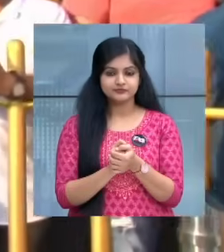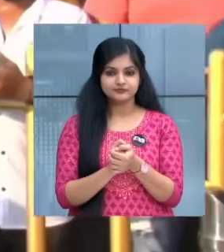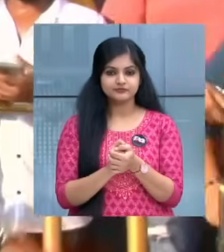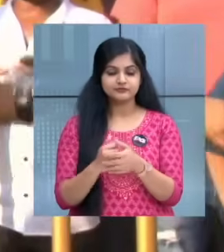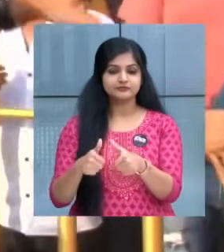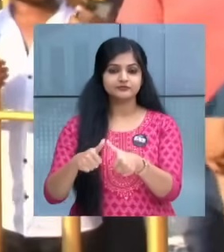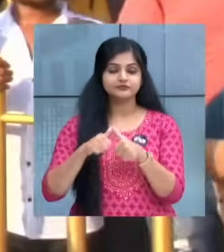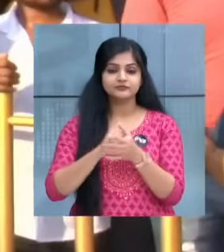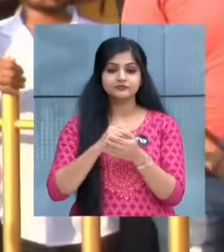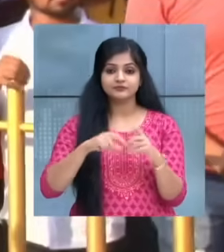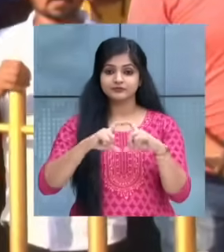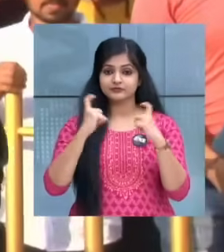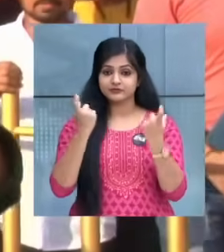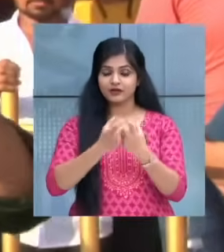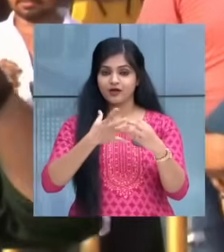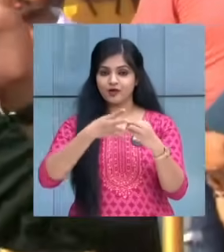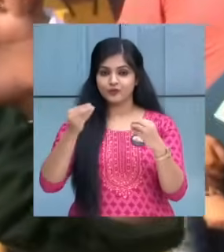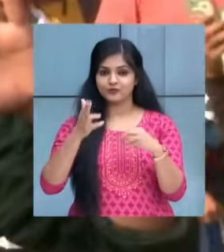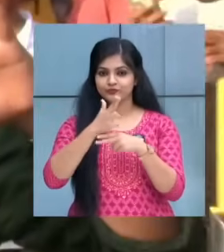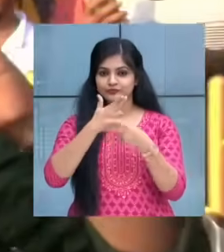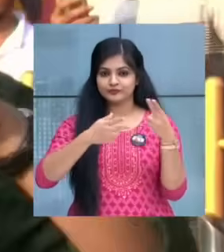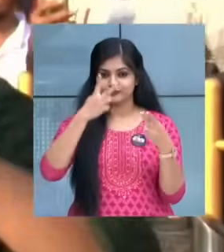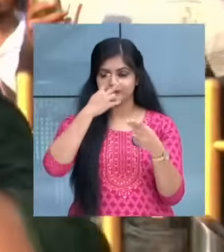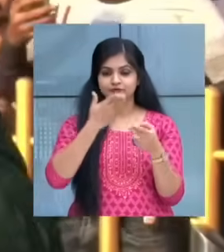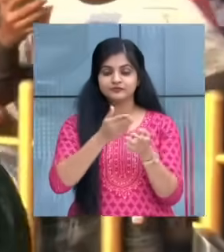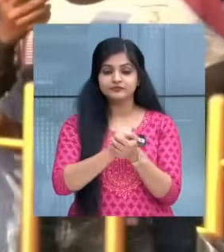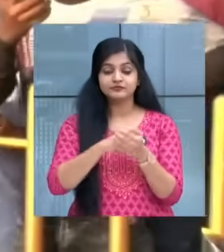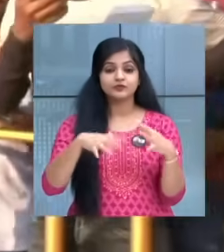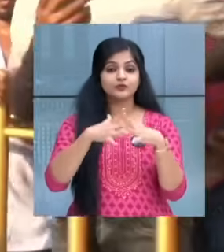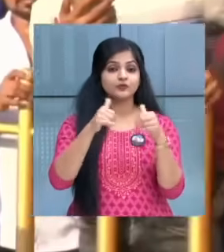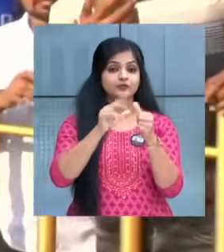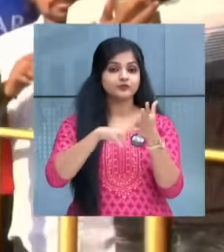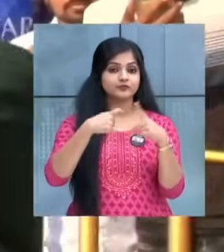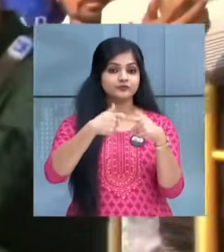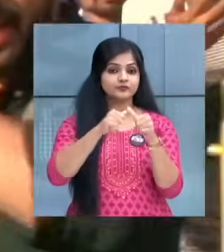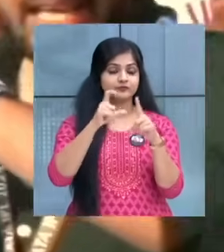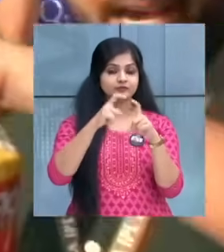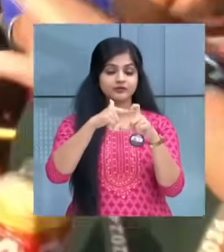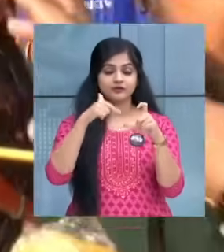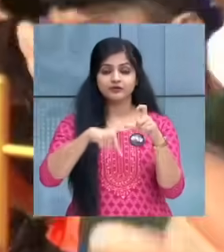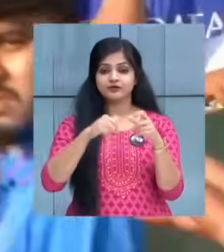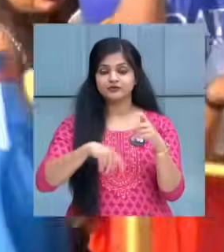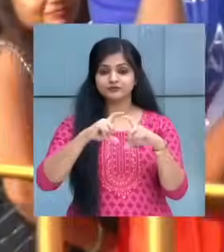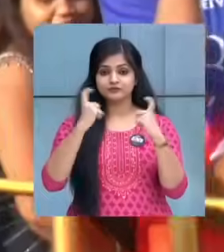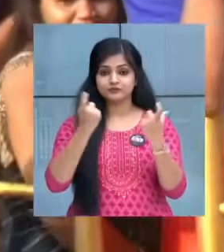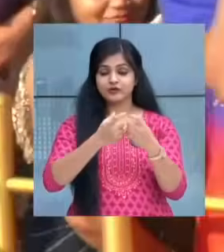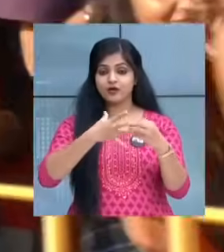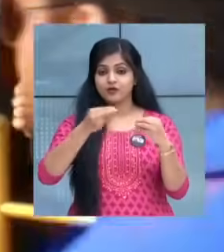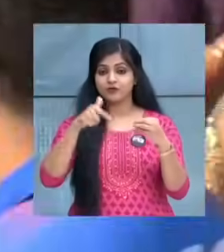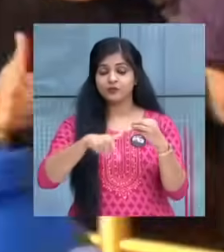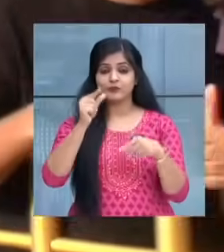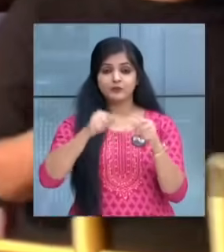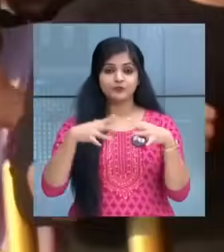അനുജ, ഏതായാലും ഇപ്പോൾ സ്റ്റേഡിയത്തിന് പുറത്തെ കാഴ്ചകളിലേക്കാണ് ഞാൻ ആദ്യം തന്നെ കൊണ്ടുപോകുന്നത്. വാങ്കഡെ സ്റ്റേഡിയത്തിന് പുറത്ത് ഈ മറൈൻ ഡ്രൈവിൽ ആകെ ആരാധകരെ കൊണ്ട്